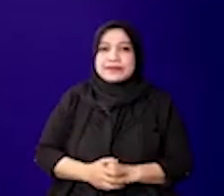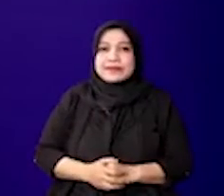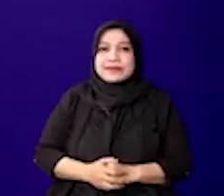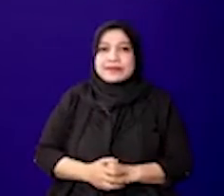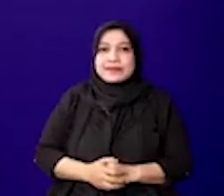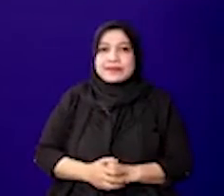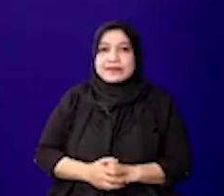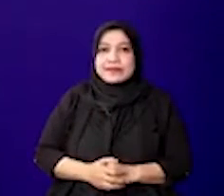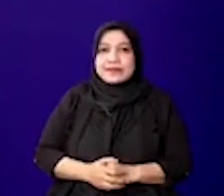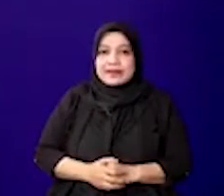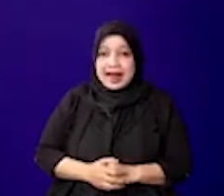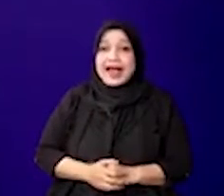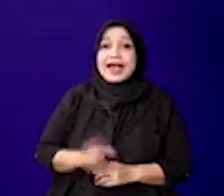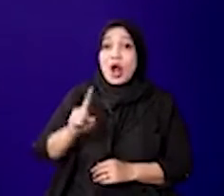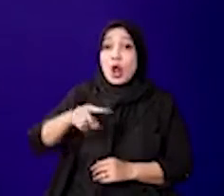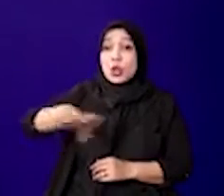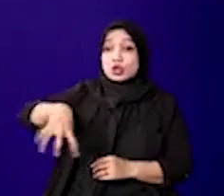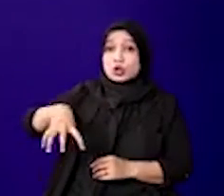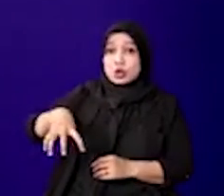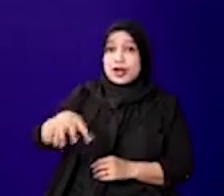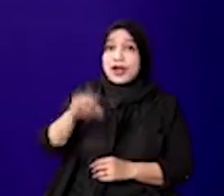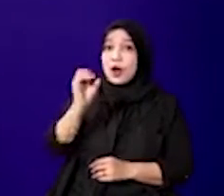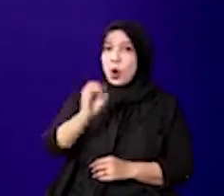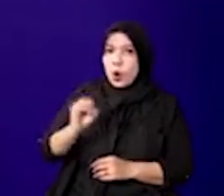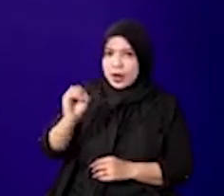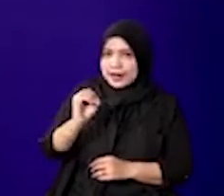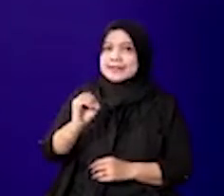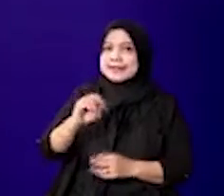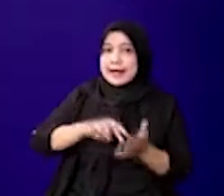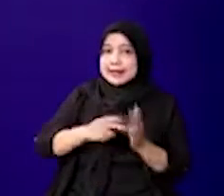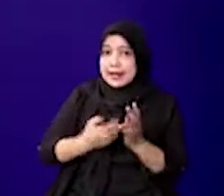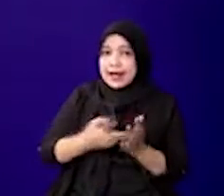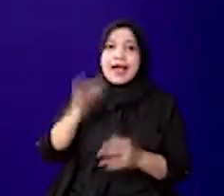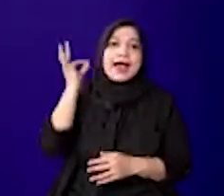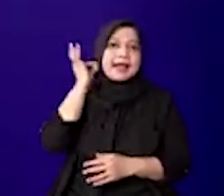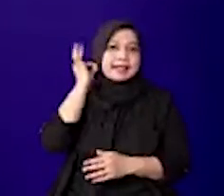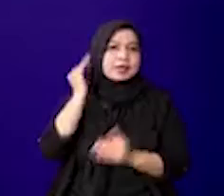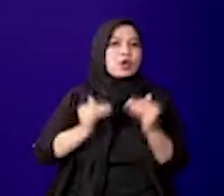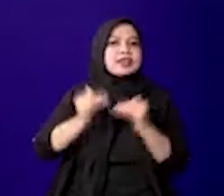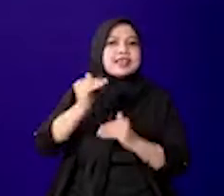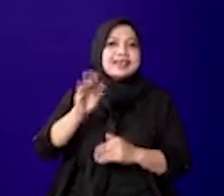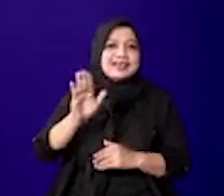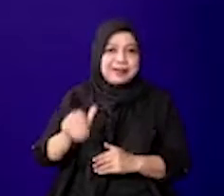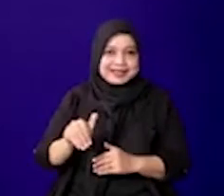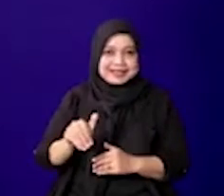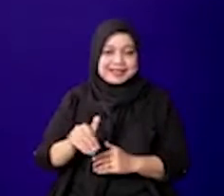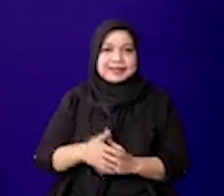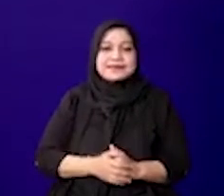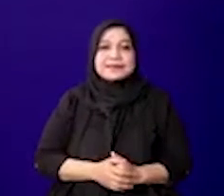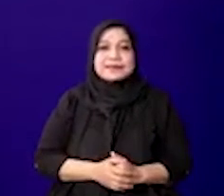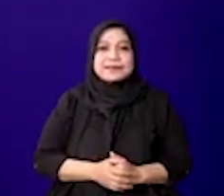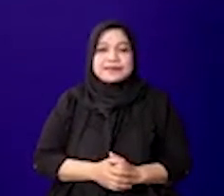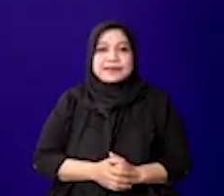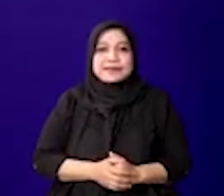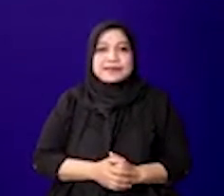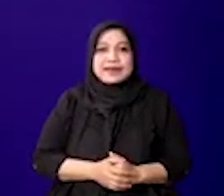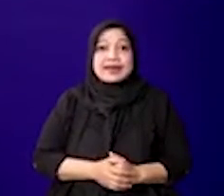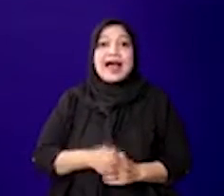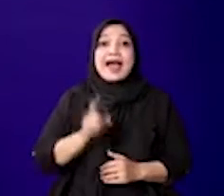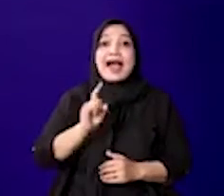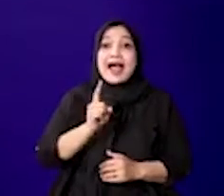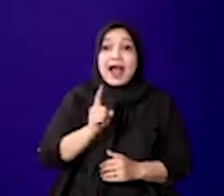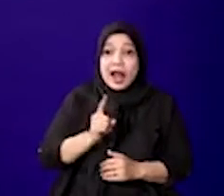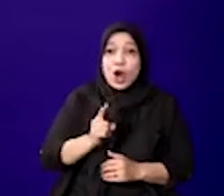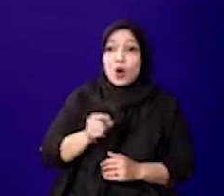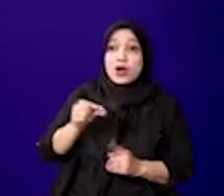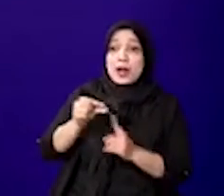berisiko begitu kalau e kita tahu bahwa kita di e pantai yang beresiko ya jaga